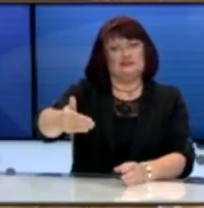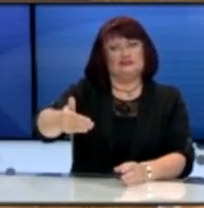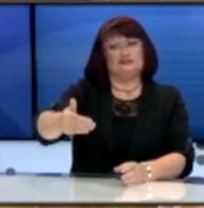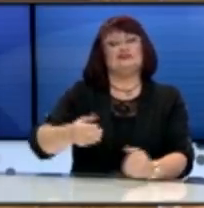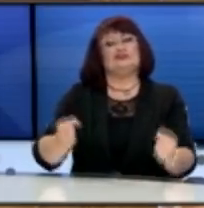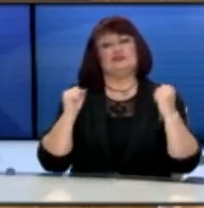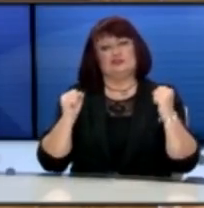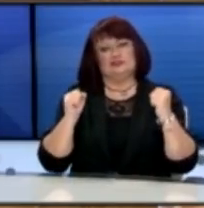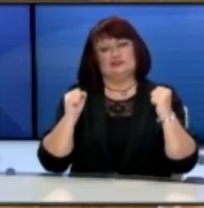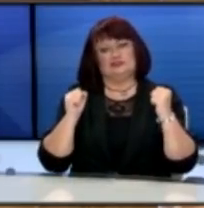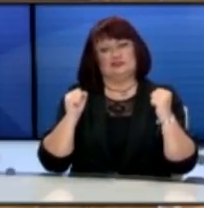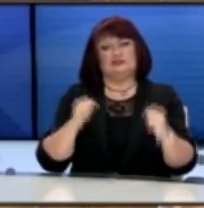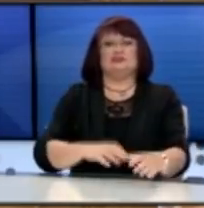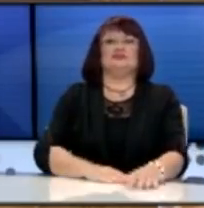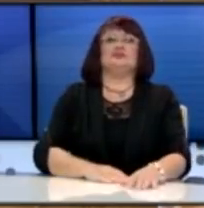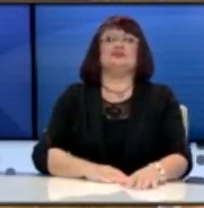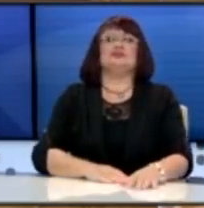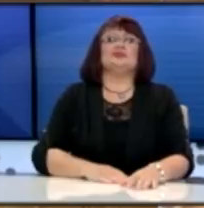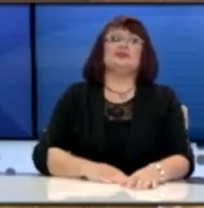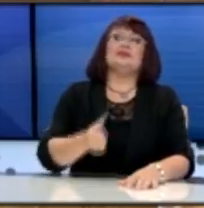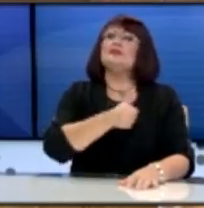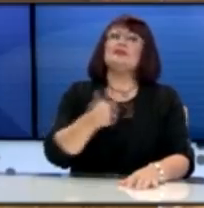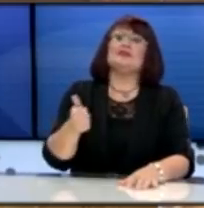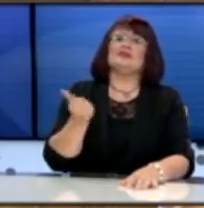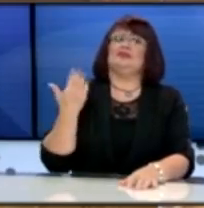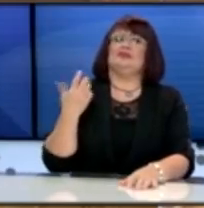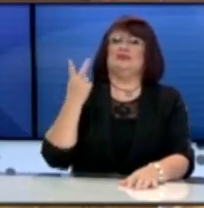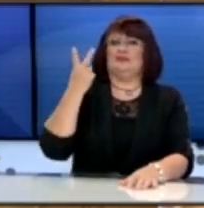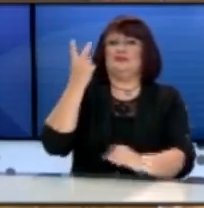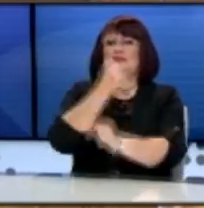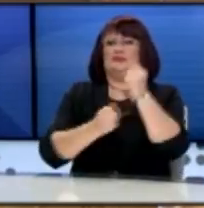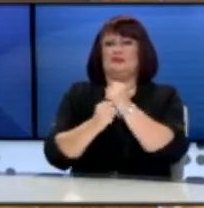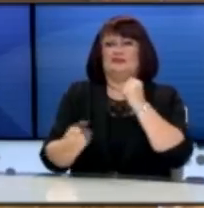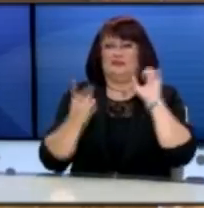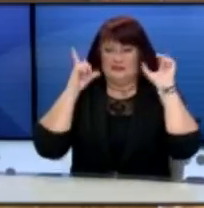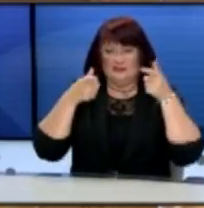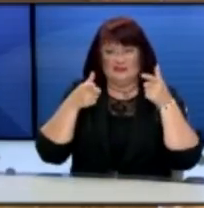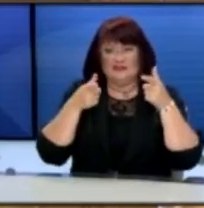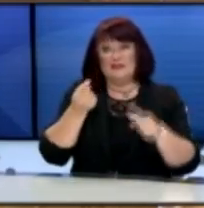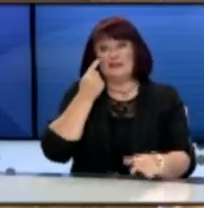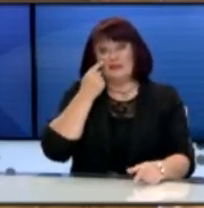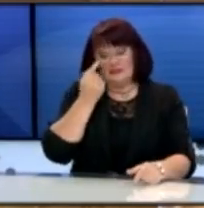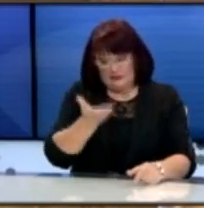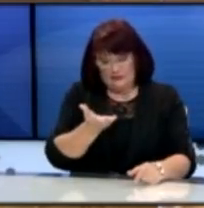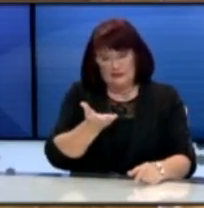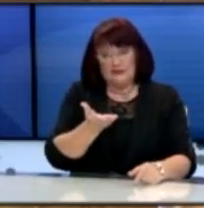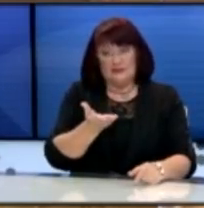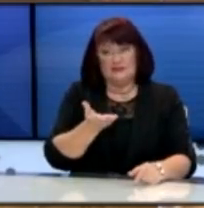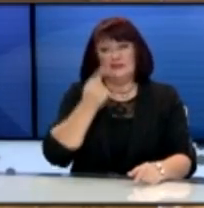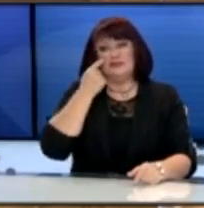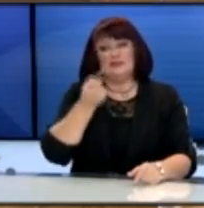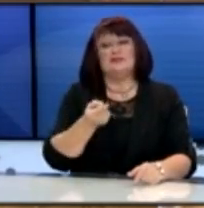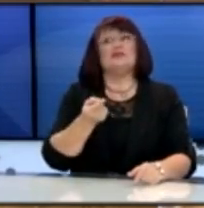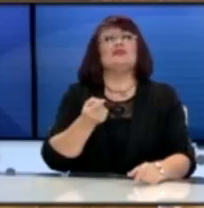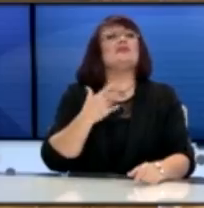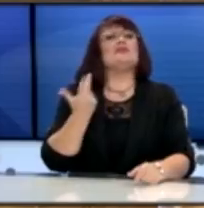να σταθούν στα πόδια τους. Μόνο την τελευταία διετία της Νέας Δημοκρατίας να πάρει κανείς υπόψη, θα δει